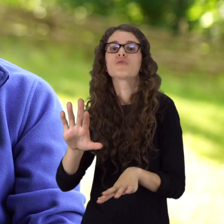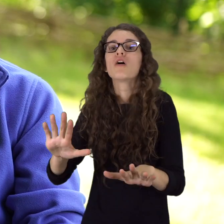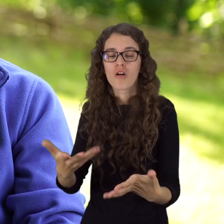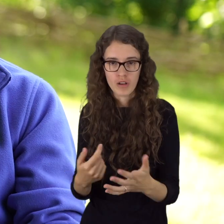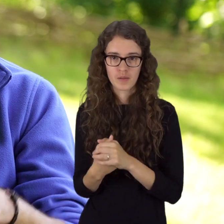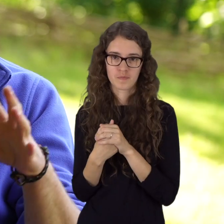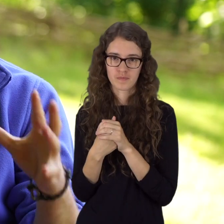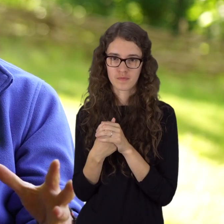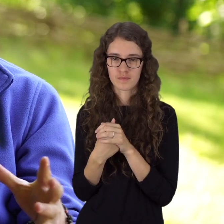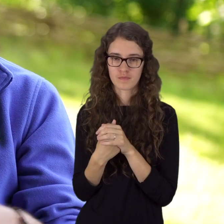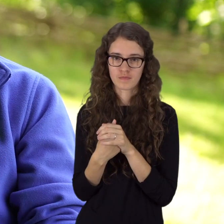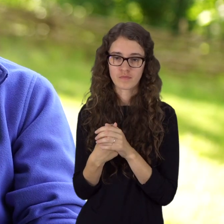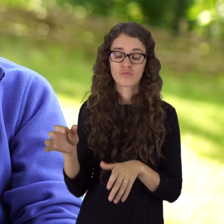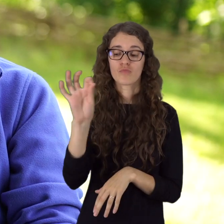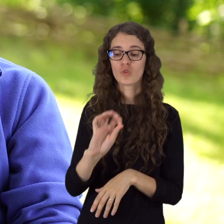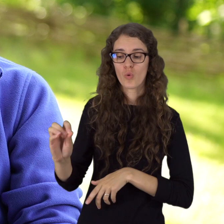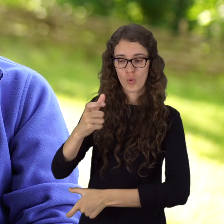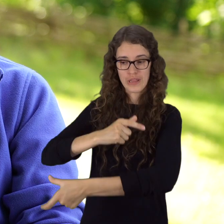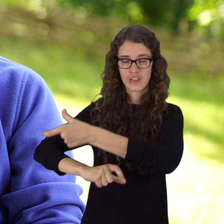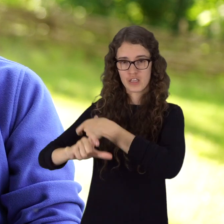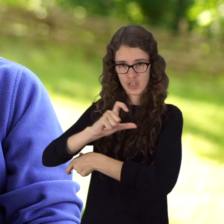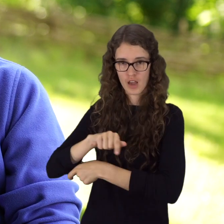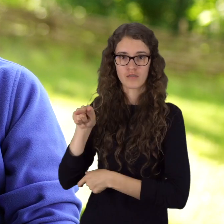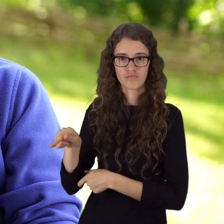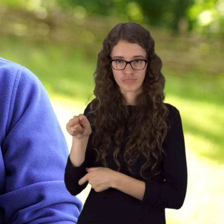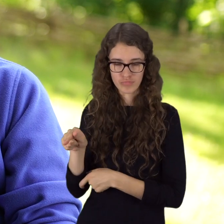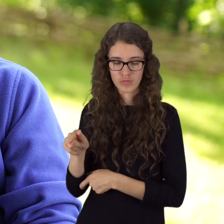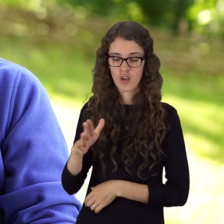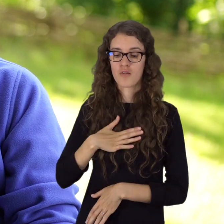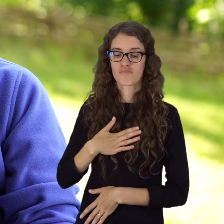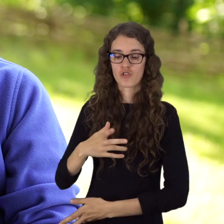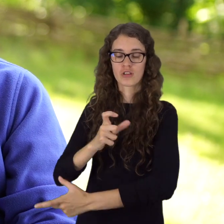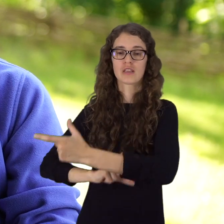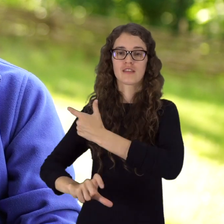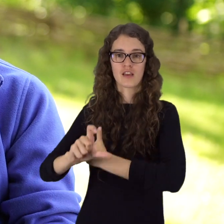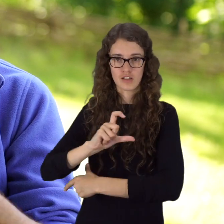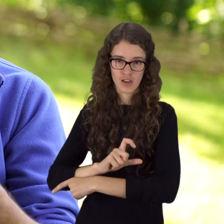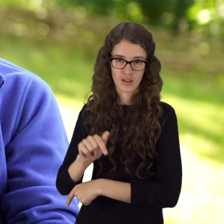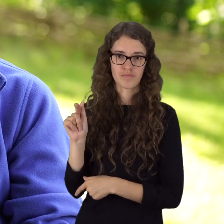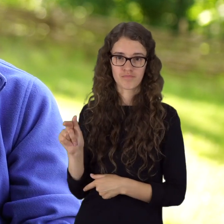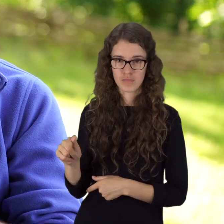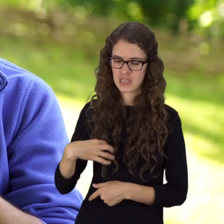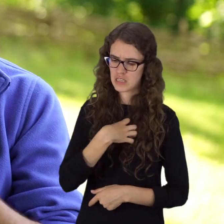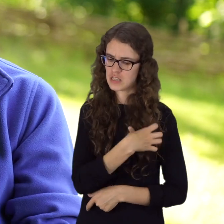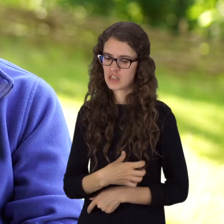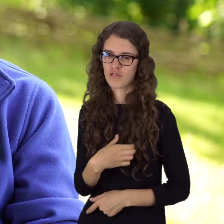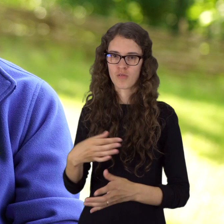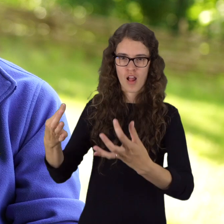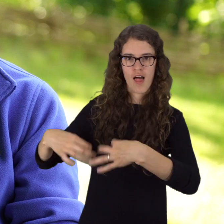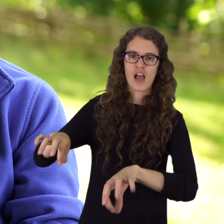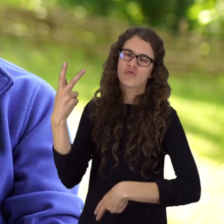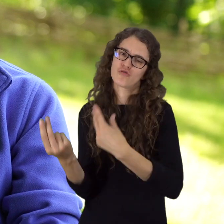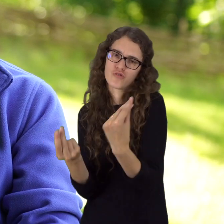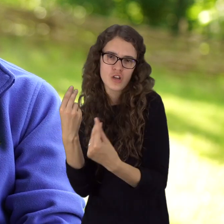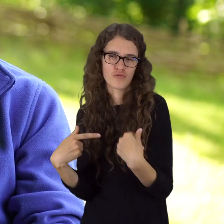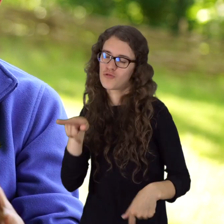Tai apie darželį, na, vėlgi, mūsų darželyje tai yra labai svarbus laisvas žaidimas ir jo ten yra tikrai labai labai